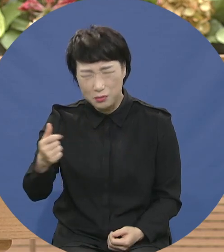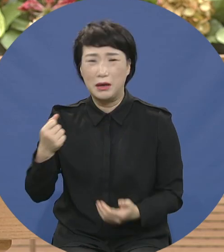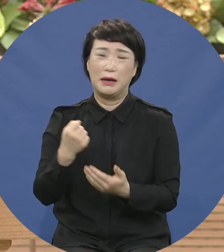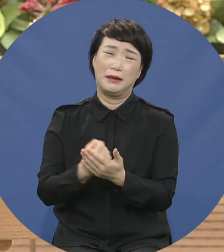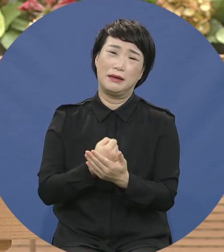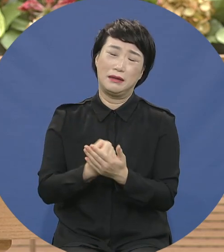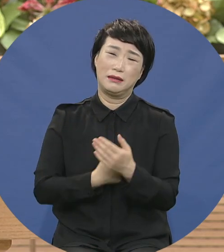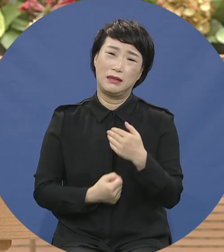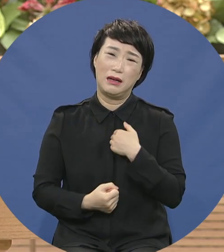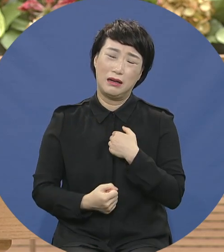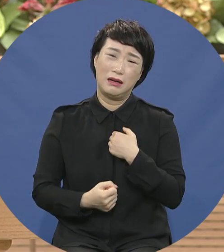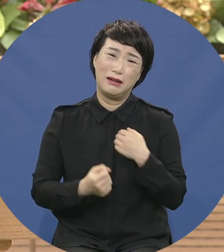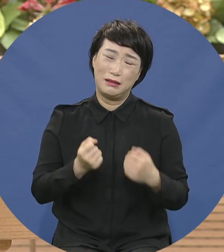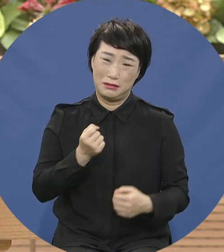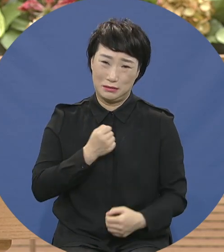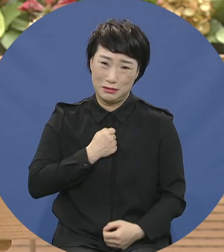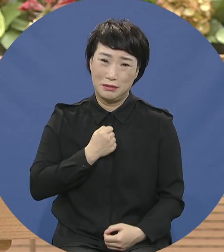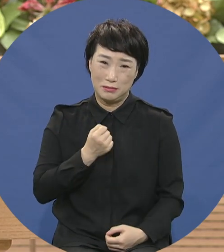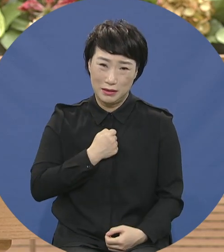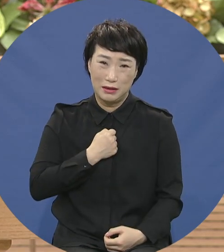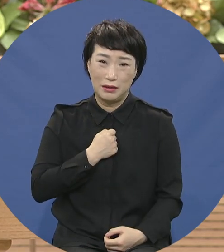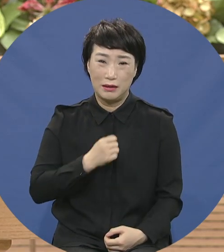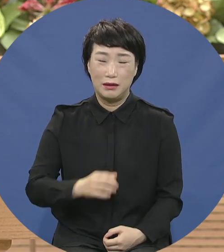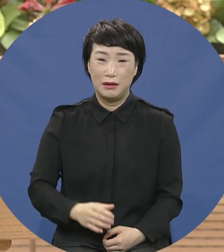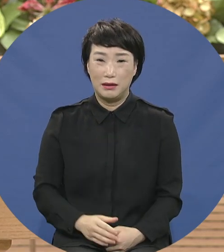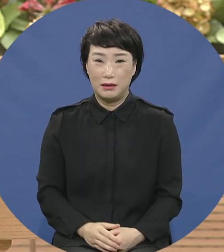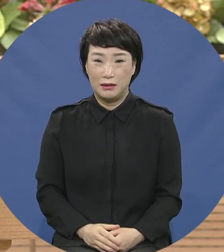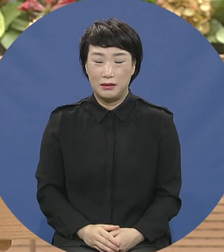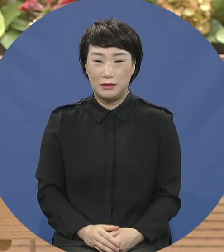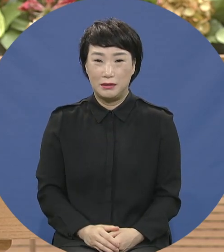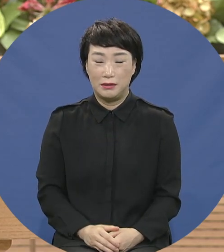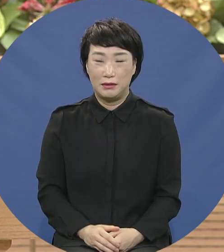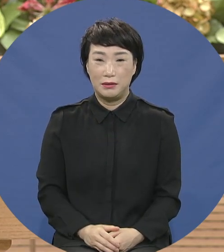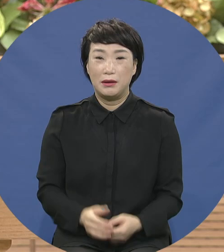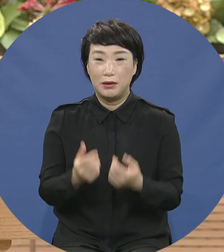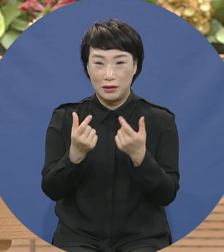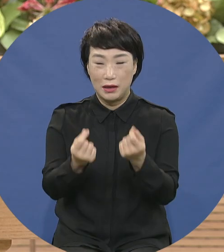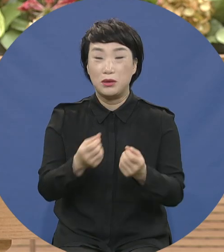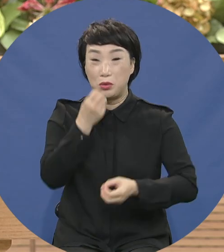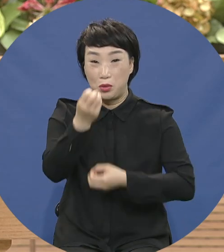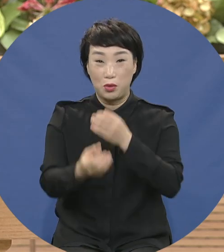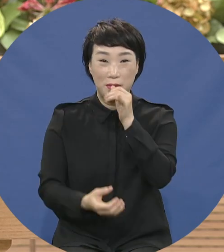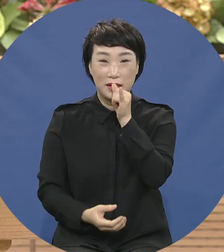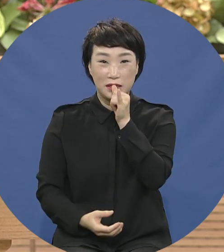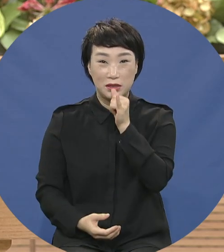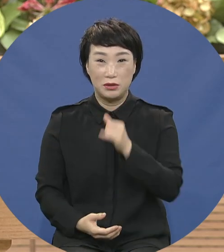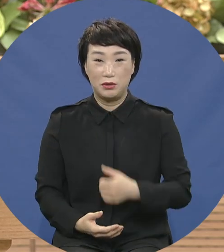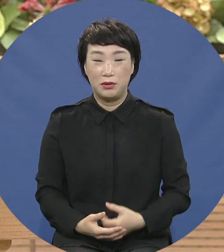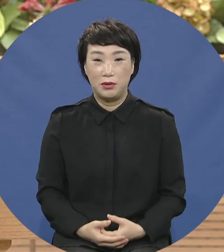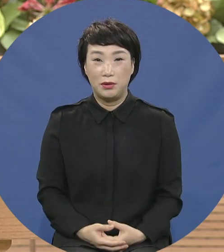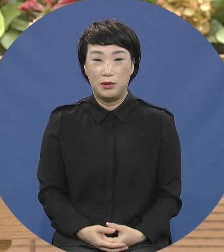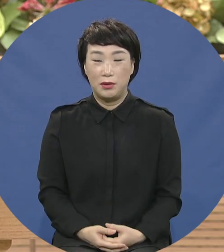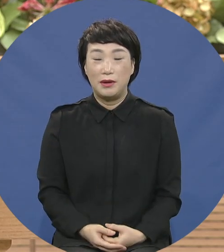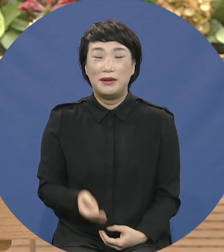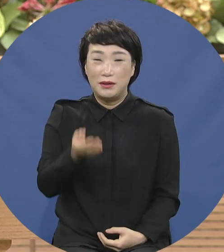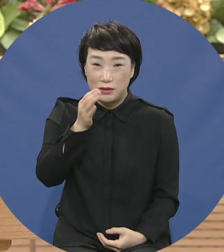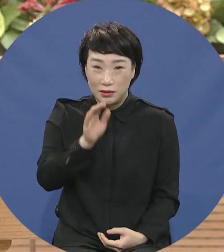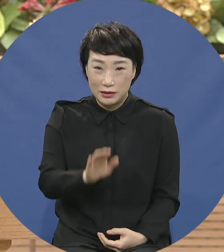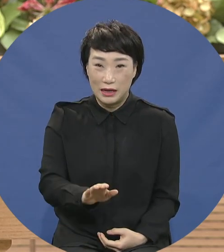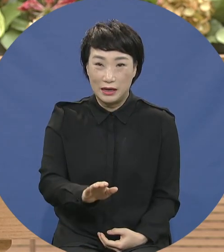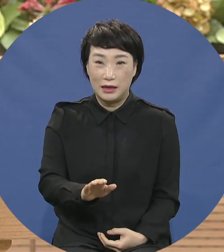참으로 나는 안타까운 사람이다. 응? 그렇게 고백을 하면서